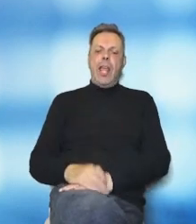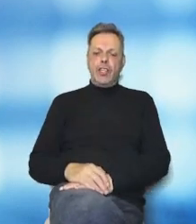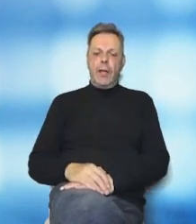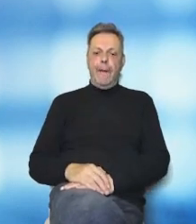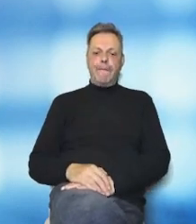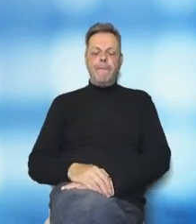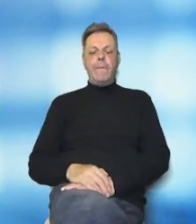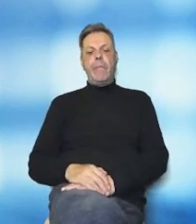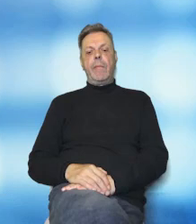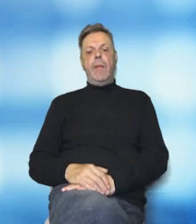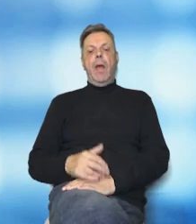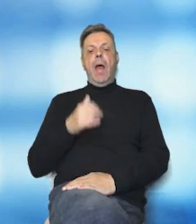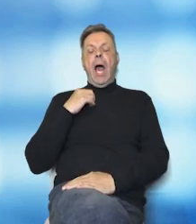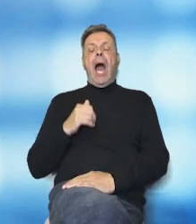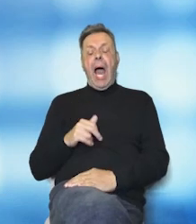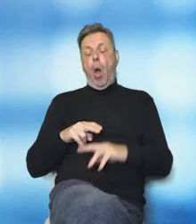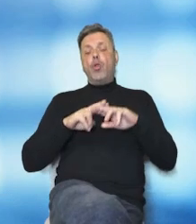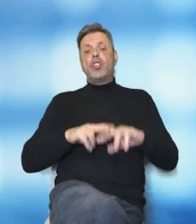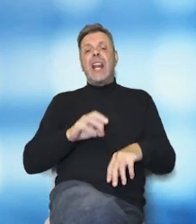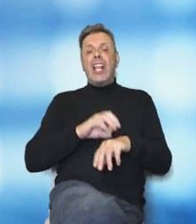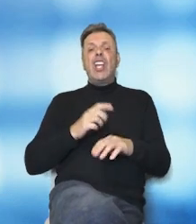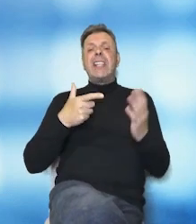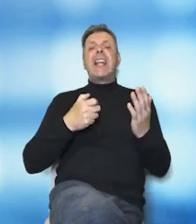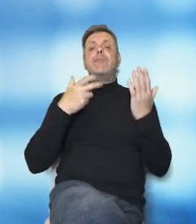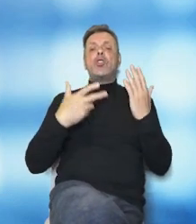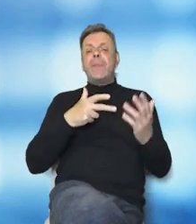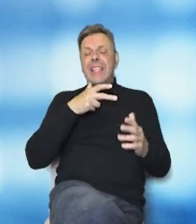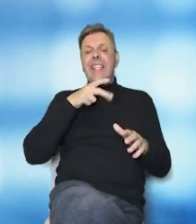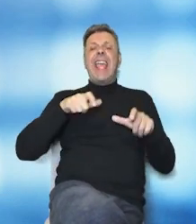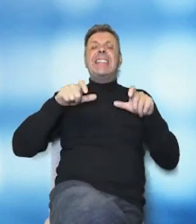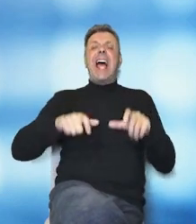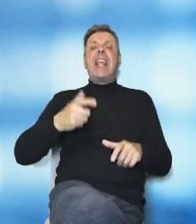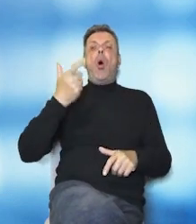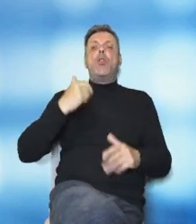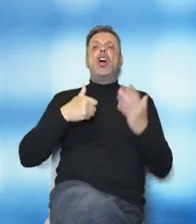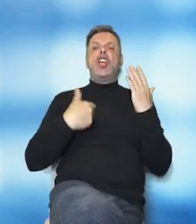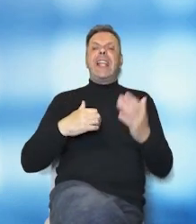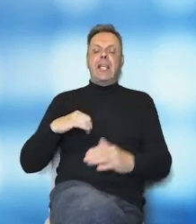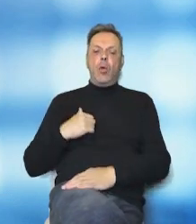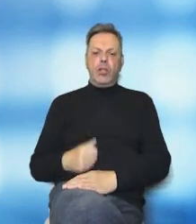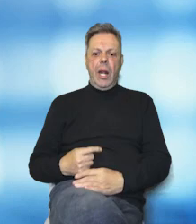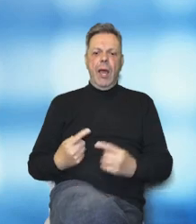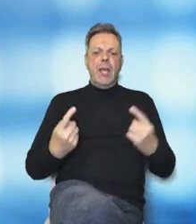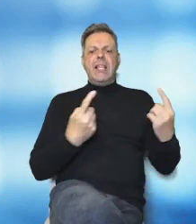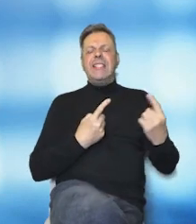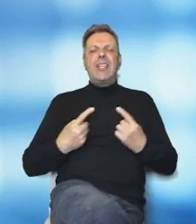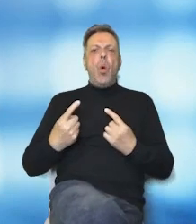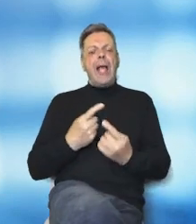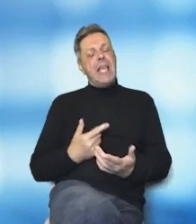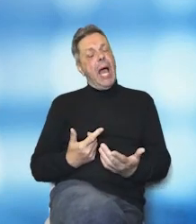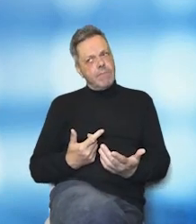preostalih liječnika 780 je starijih od 60 godina. Situacija